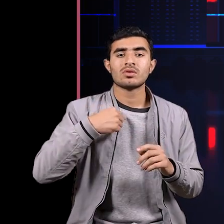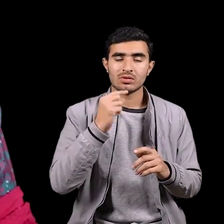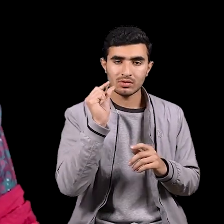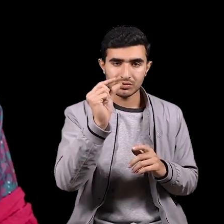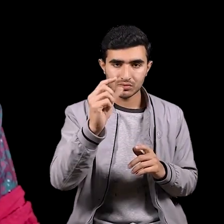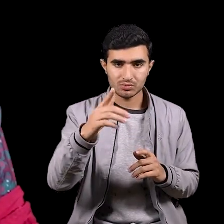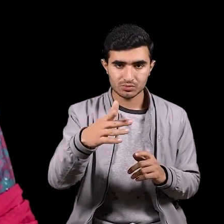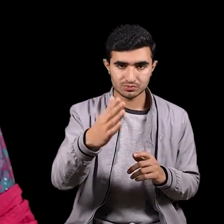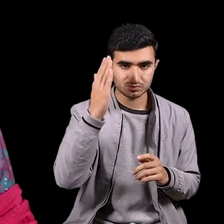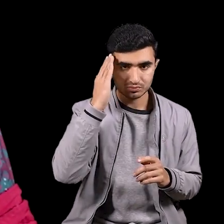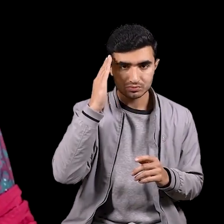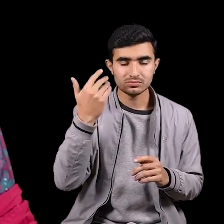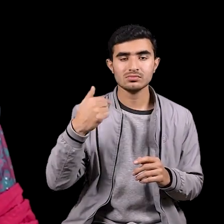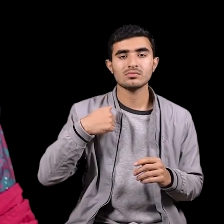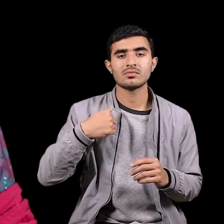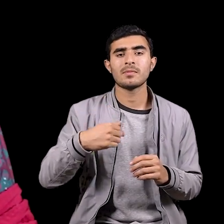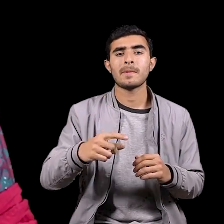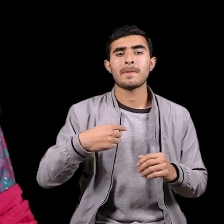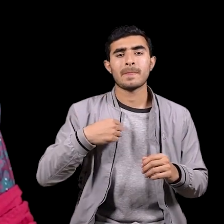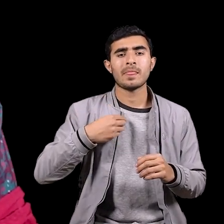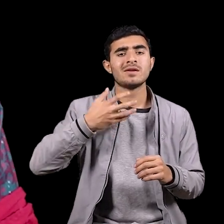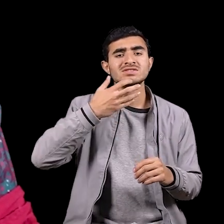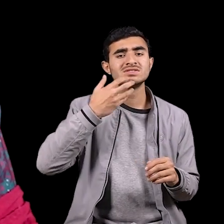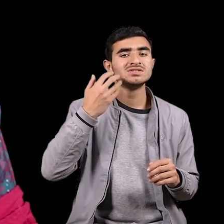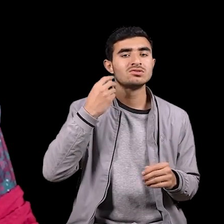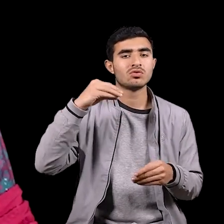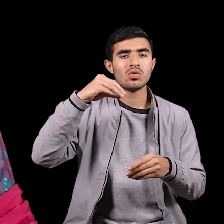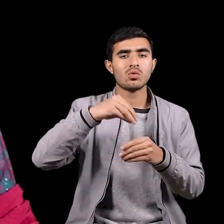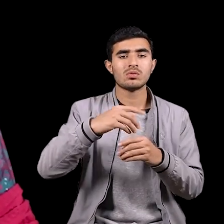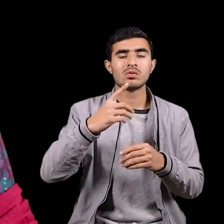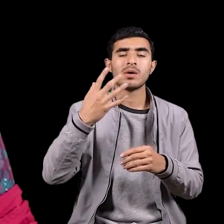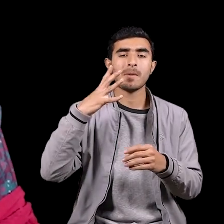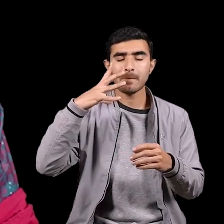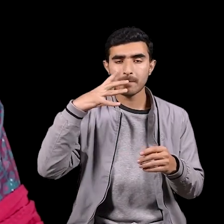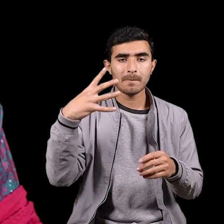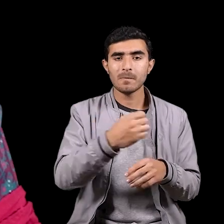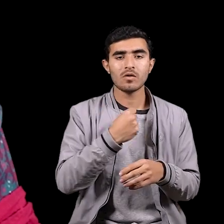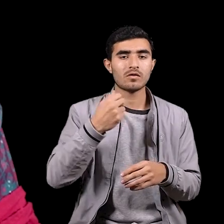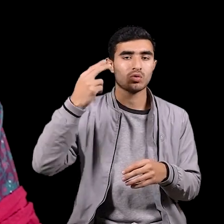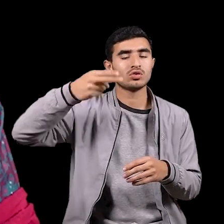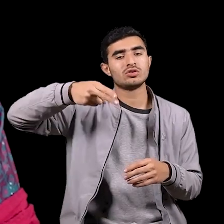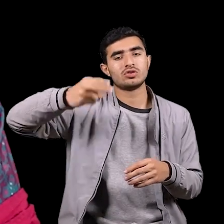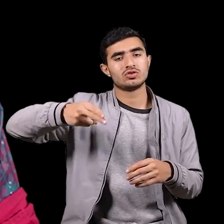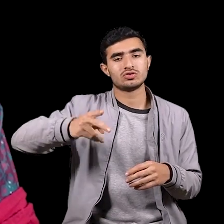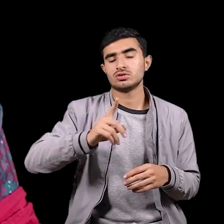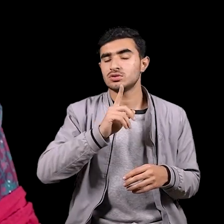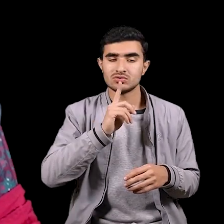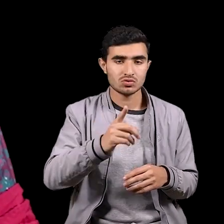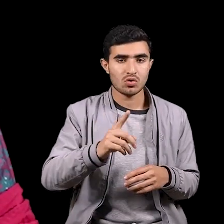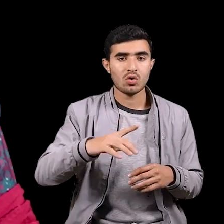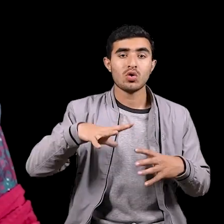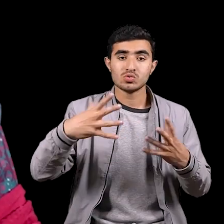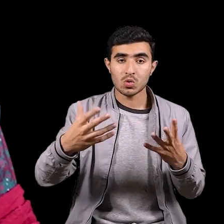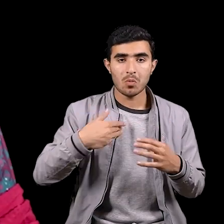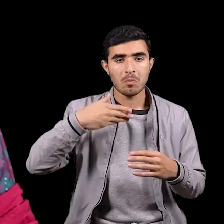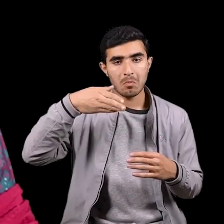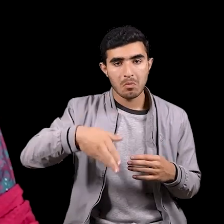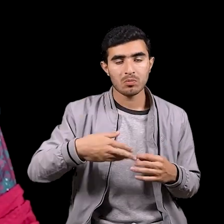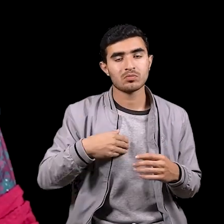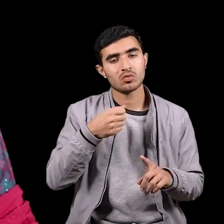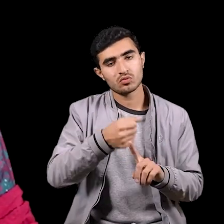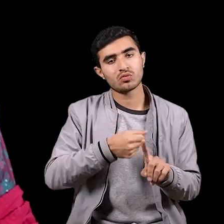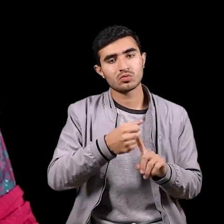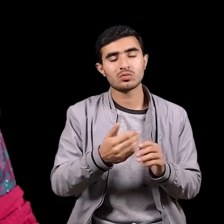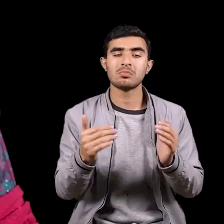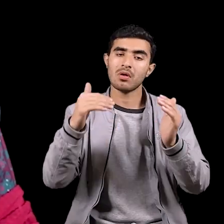और सिंधी का एक वर्ड है शाहूकार तहज़ीब, कि हम उस शाहूकार तहज़ीब के वारिस हैं। हमको क्या करना है, हमको सिर्फ ओन करना है,